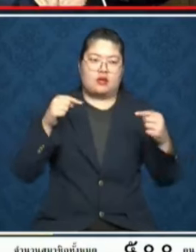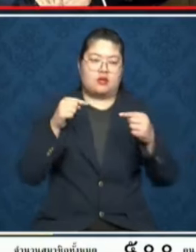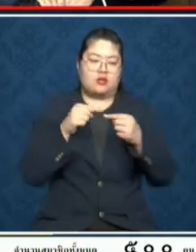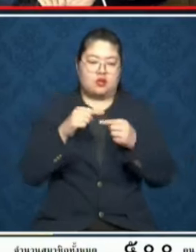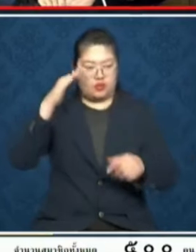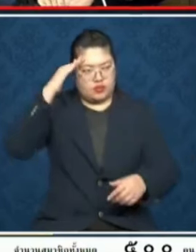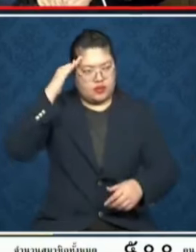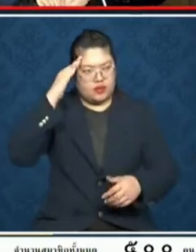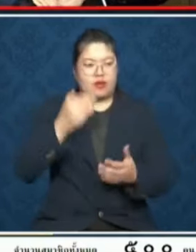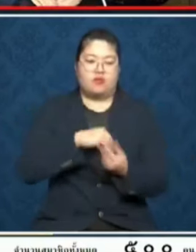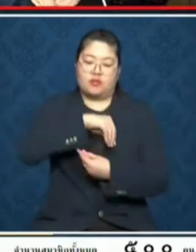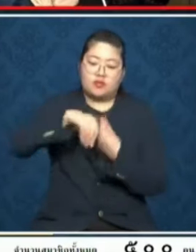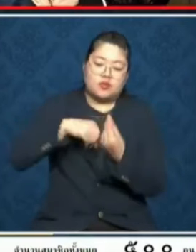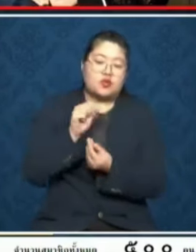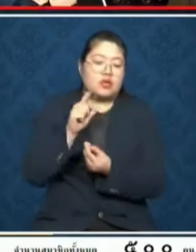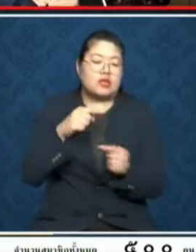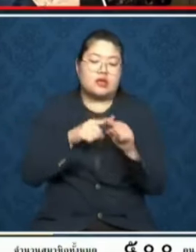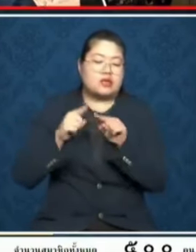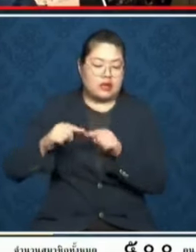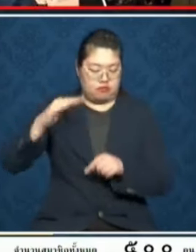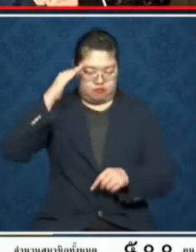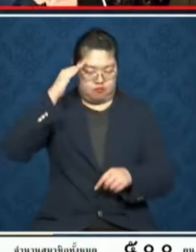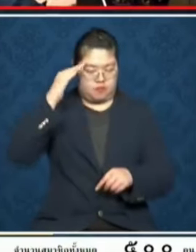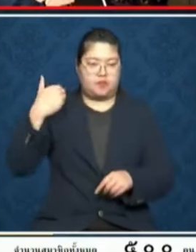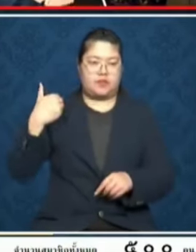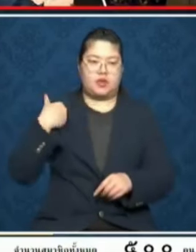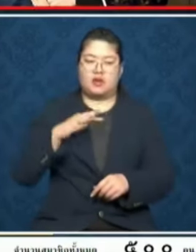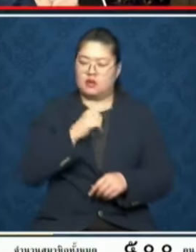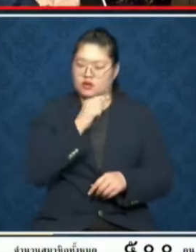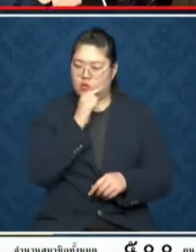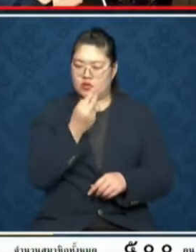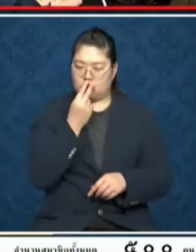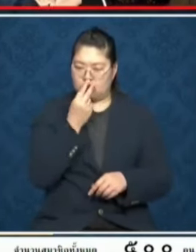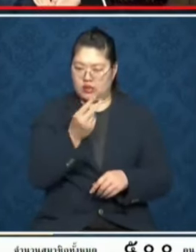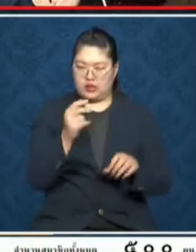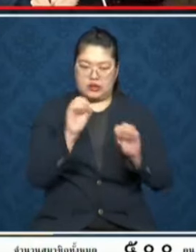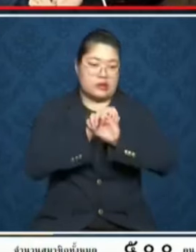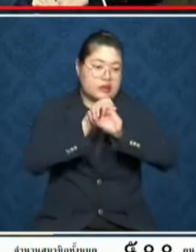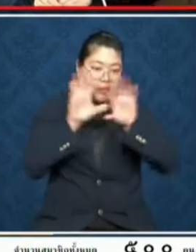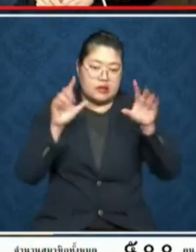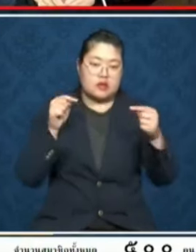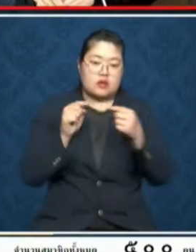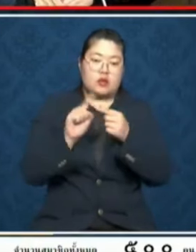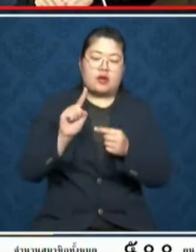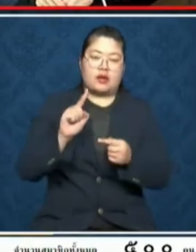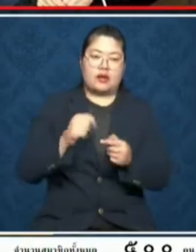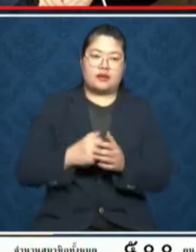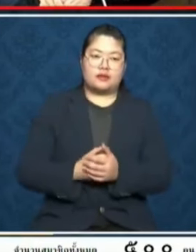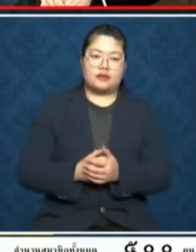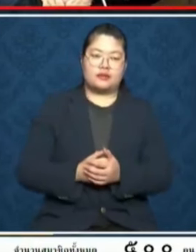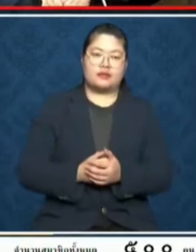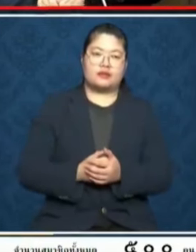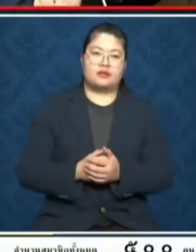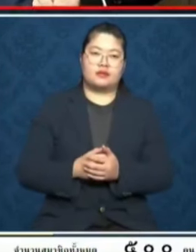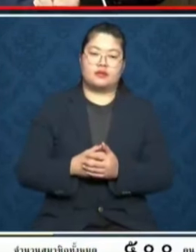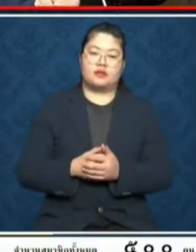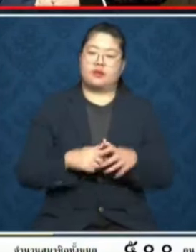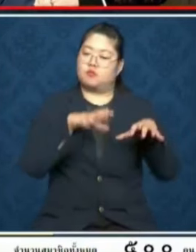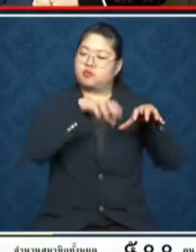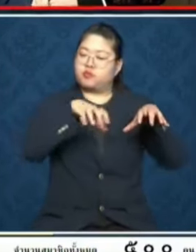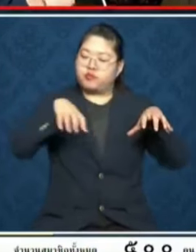าณิชย์ของกองทัพท่านประธานคะถ้าจะเปิดเส้นทางพี่เบิ้มยักษ์ใหญ่อย่างเจ้าพ่ออสังหาระดับโลกตัวจริง